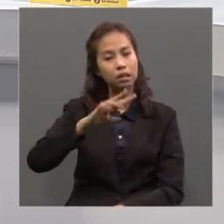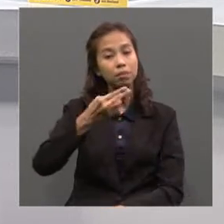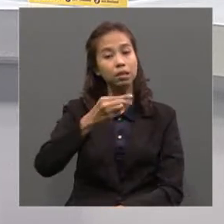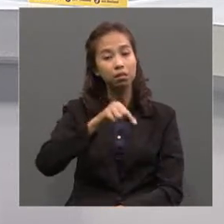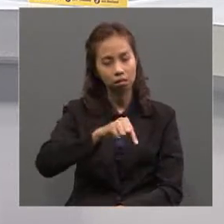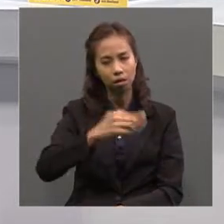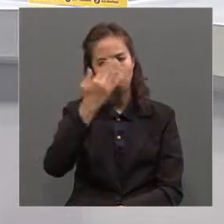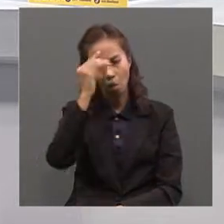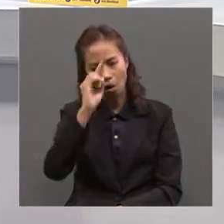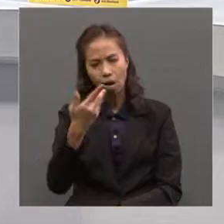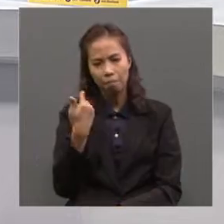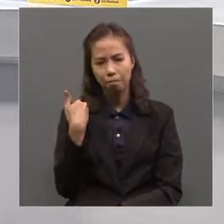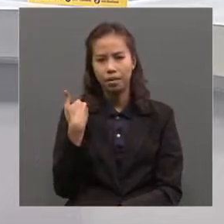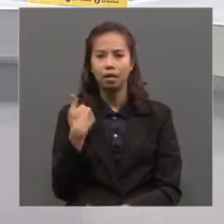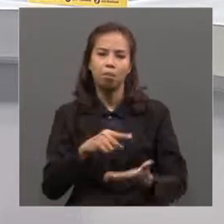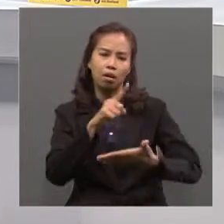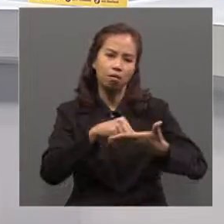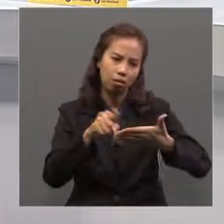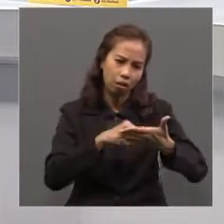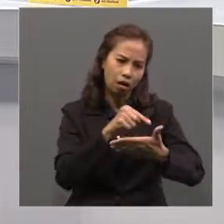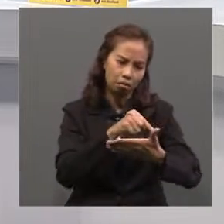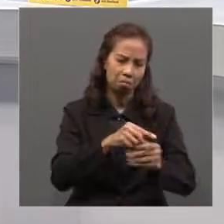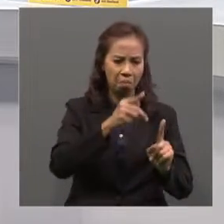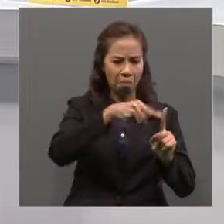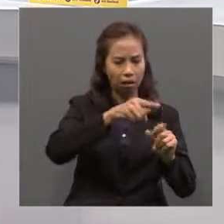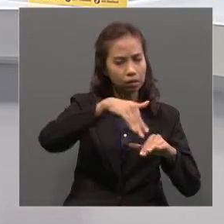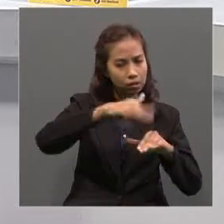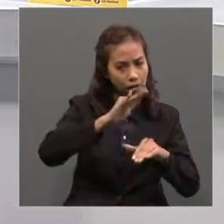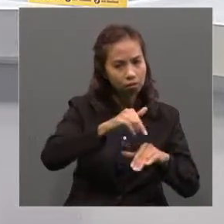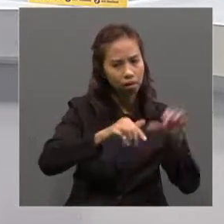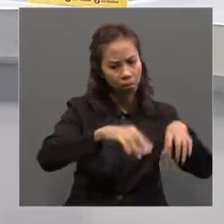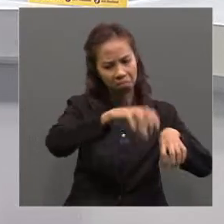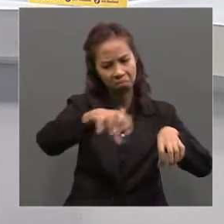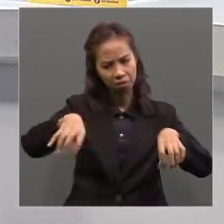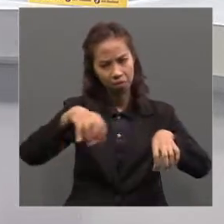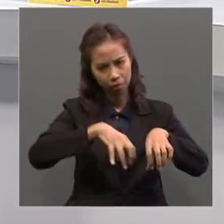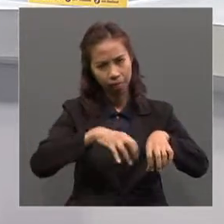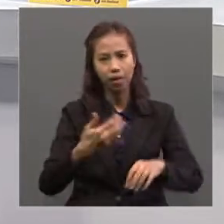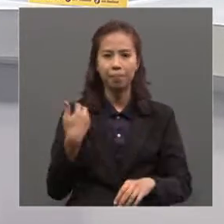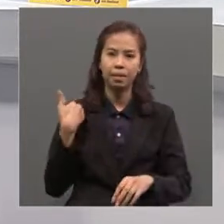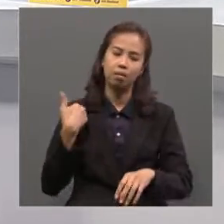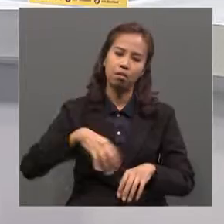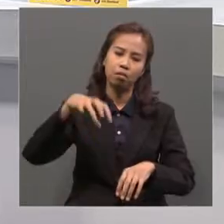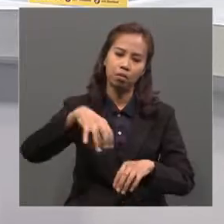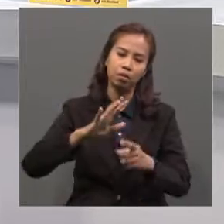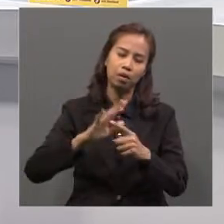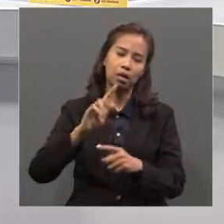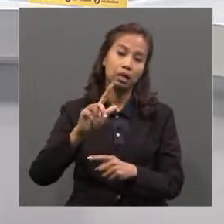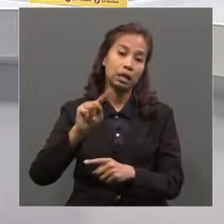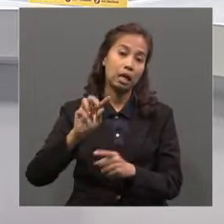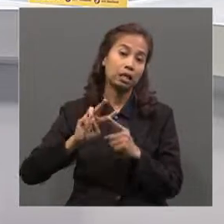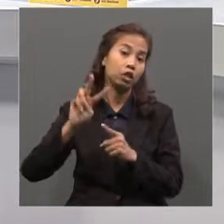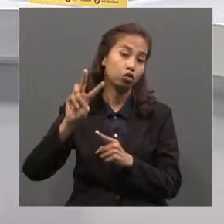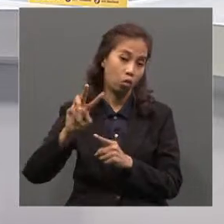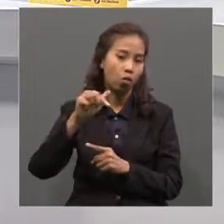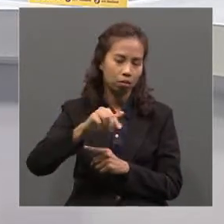ว่าแต่ละเขตลงทะเบียนเลือกตั้งล่วงหน้าหลักพันคนแต่ว่าจะมีอยู่เขตหนึ่งคือเขตเลือกตั้งที่2มีมากกว่าเขตอื่นนะคะมีอยู่ถึ